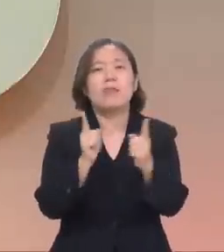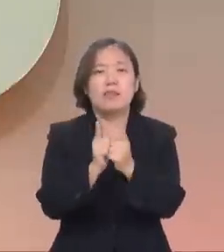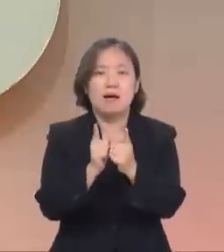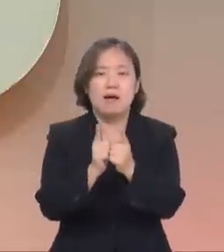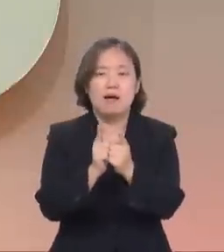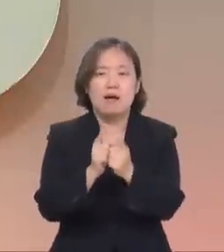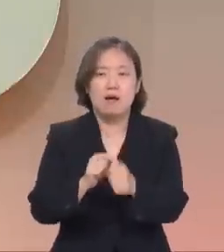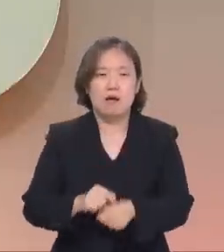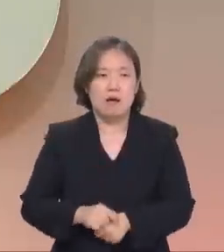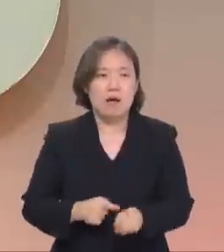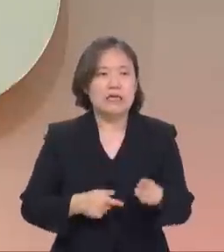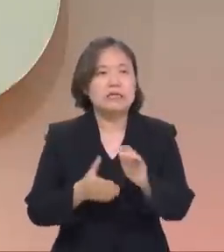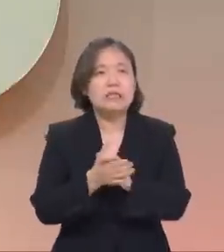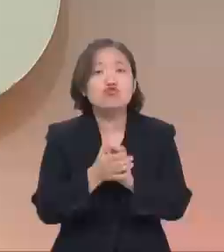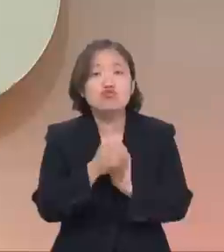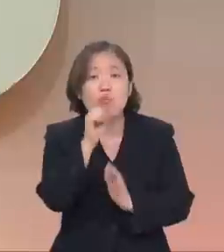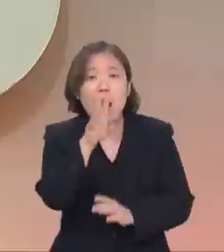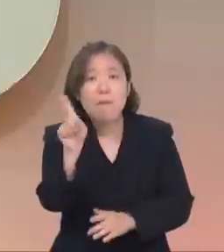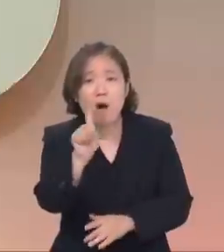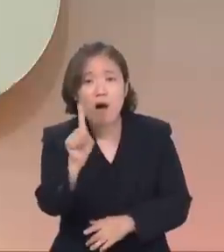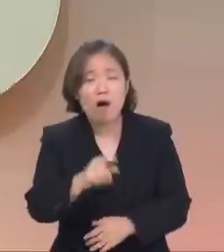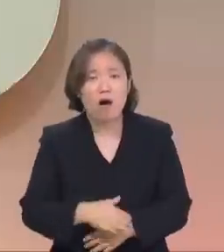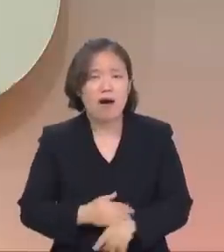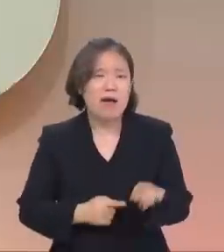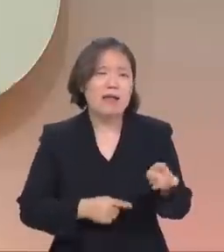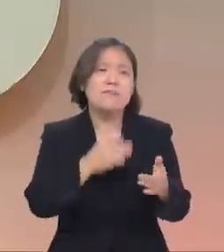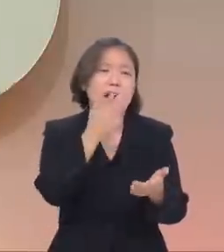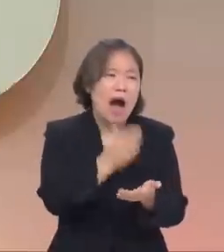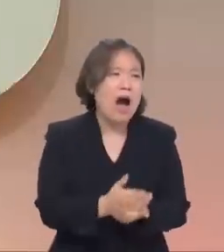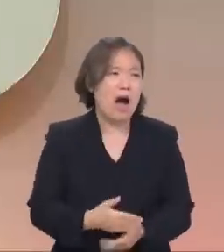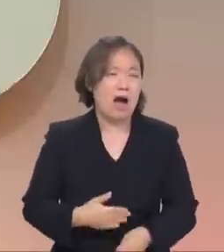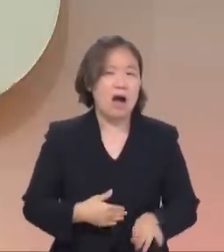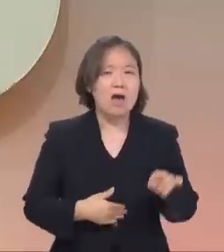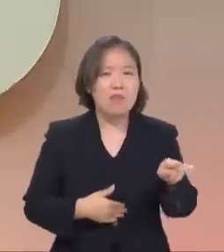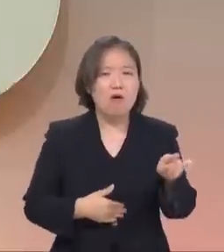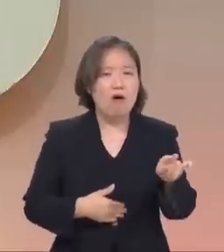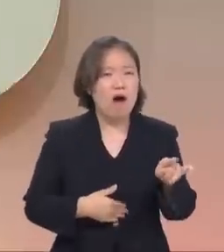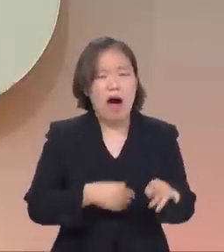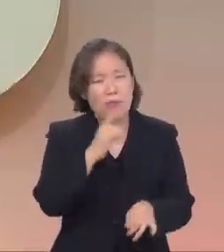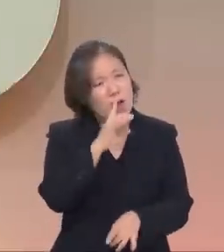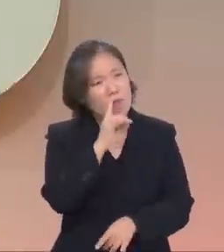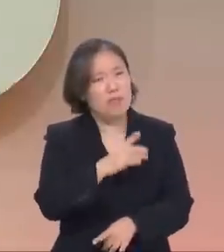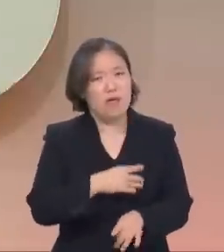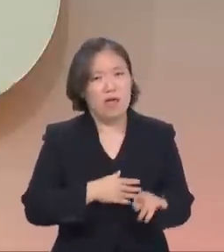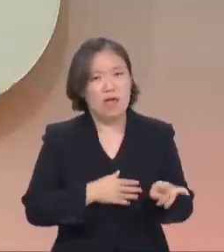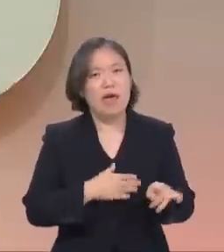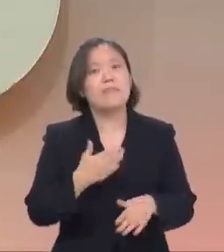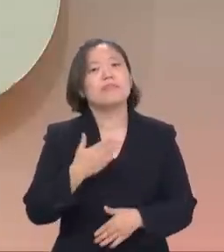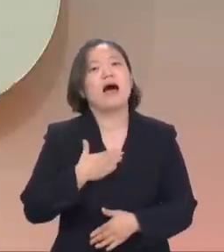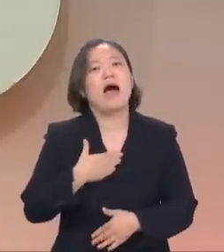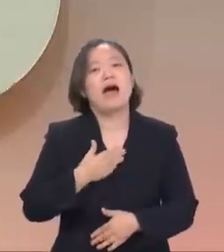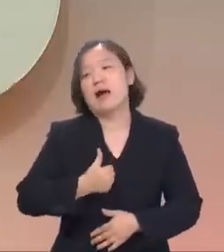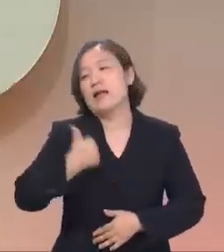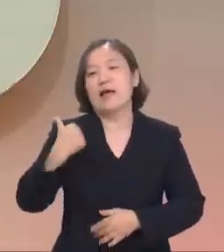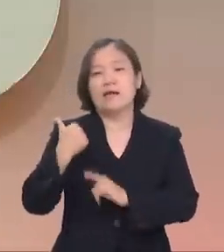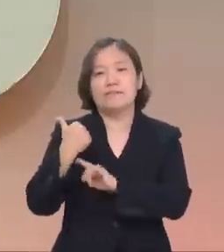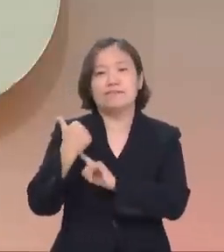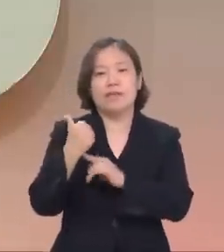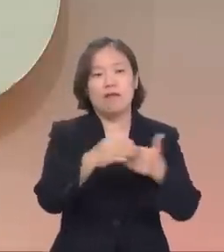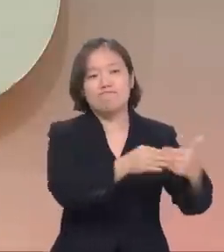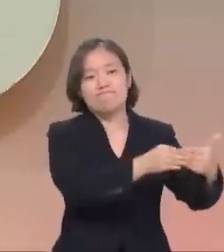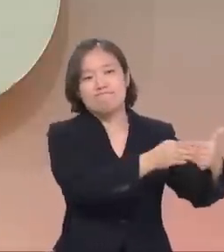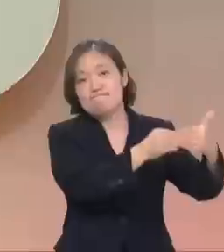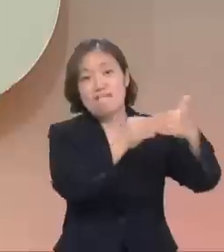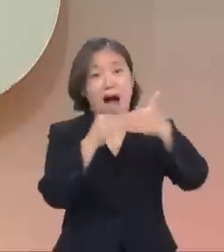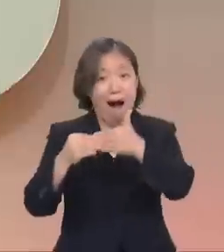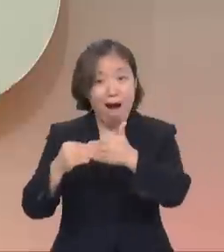이러고 있으면 안 된다 지금 이러면 너 더 큰일 난다 어서 나를 따라와라 하고 손에 딱